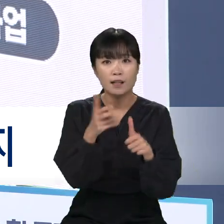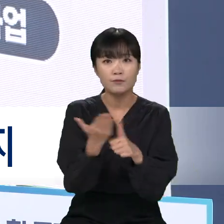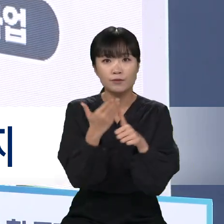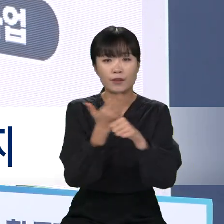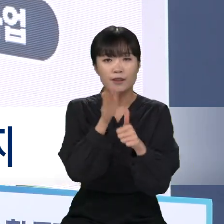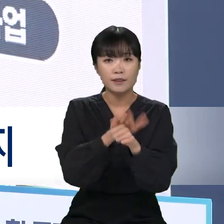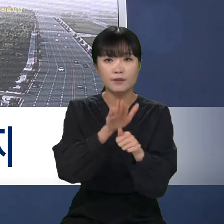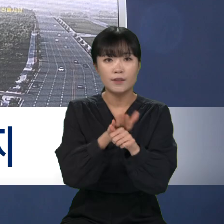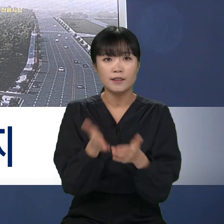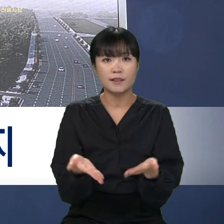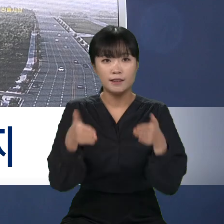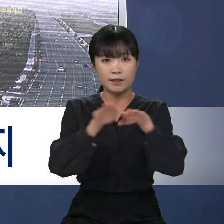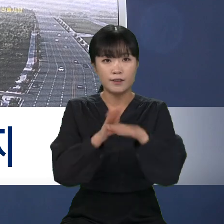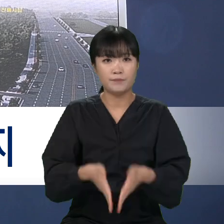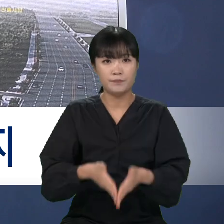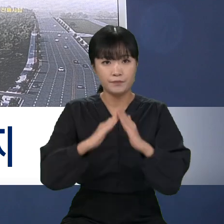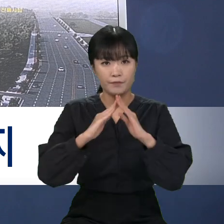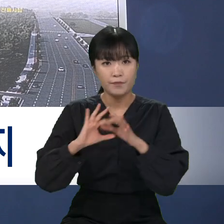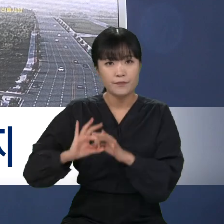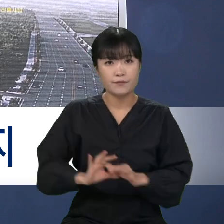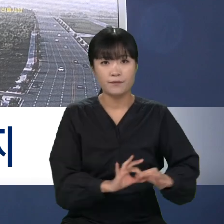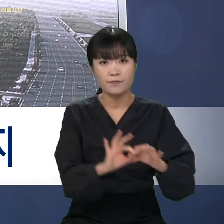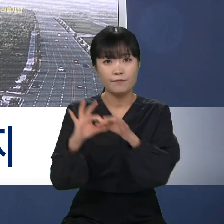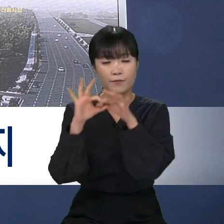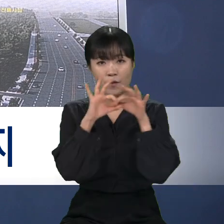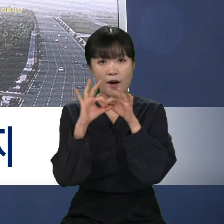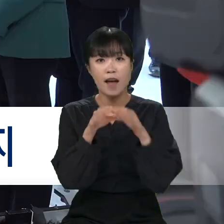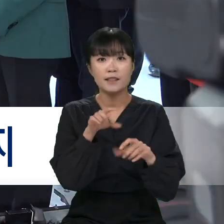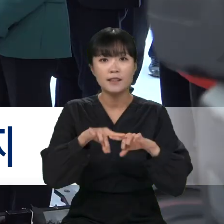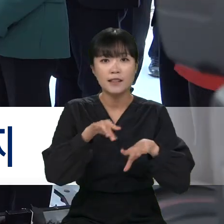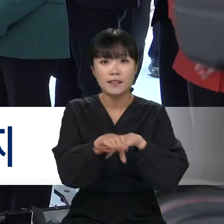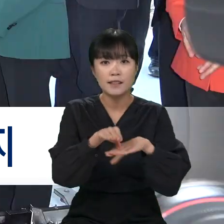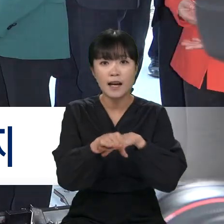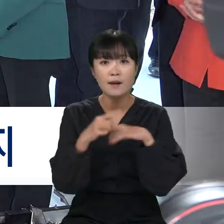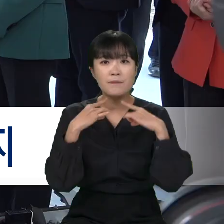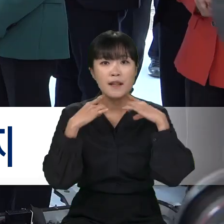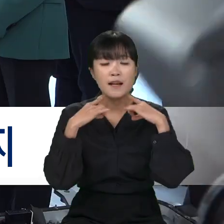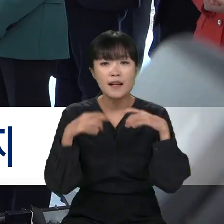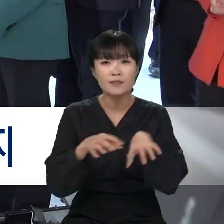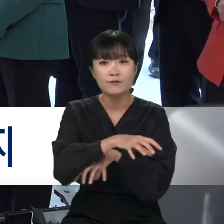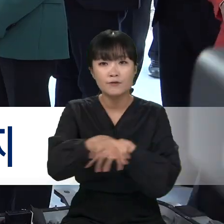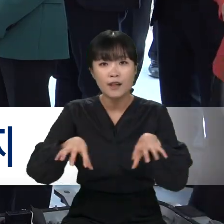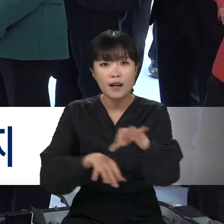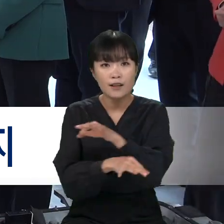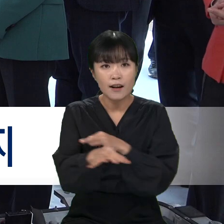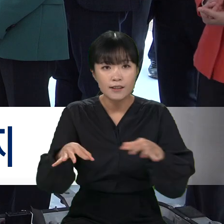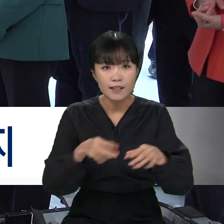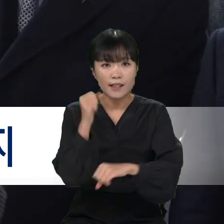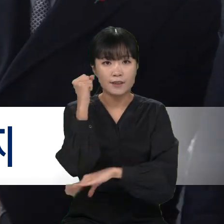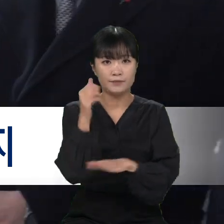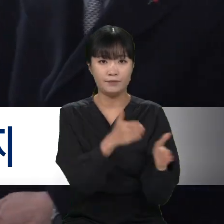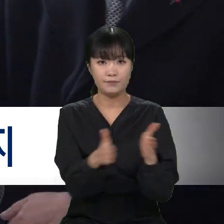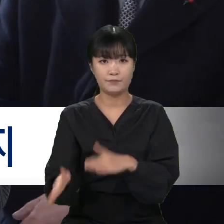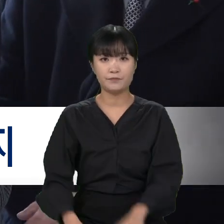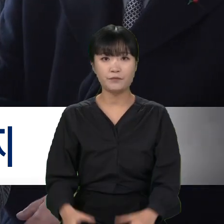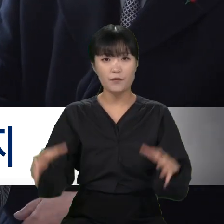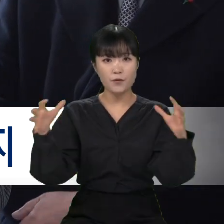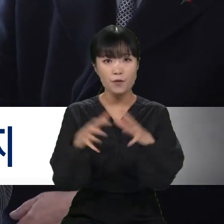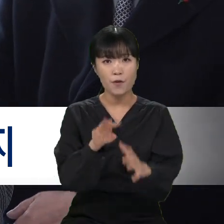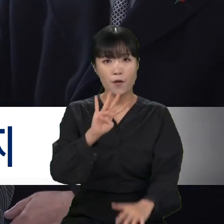육성 지원 시설을 조성하는 클러스터 구축을 통해 전기차 배터리의 순환 경제 기반을 마련합니다